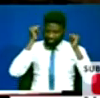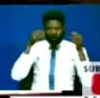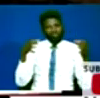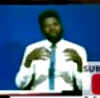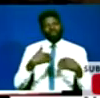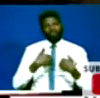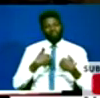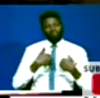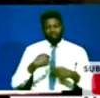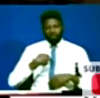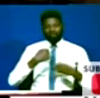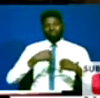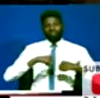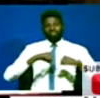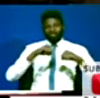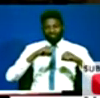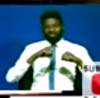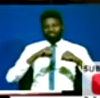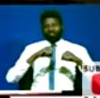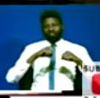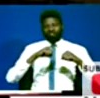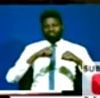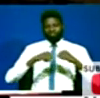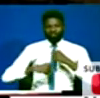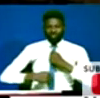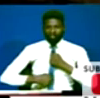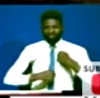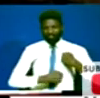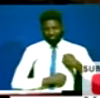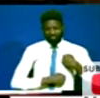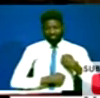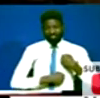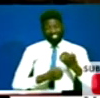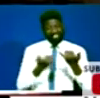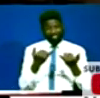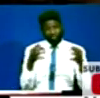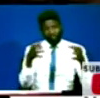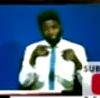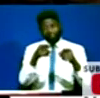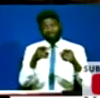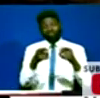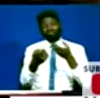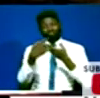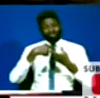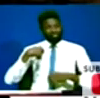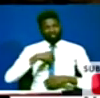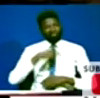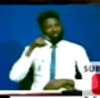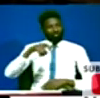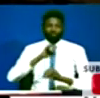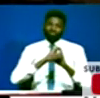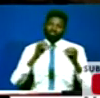na kwa wakati huu hatuhitaji nyinyi kwa hiyo jeshi. Nyinyi ni jeshi ya IG, mfanye